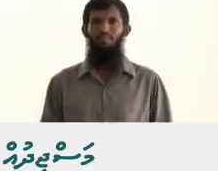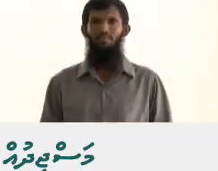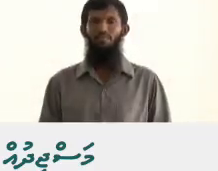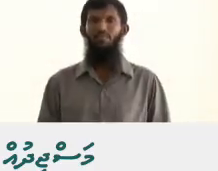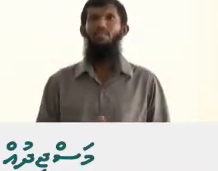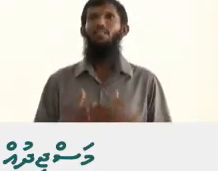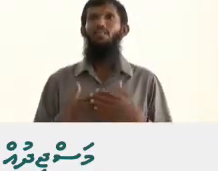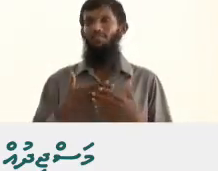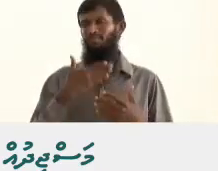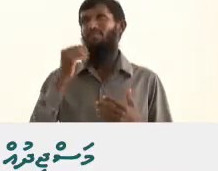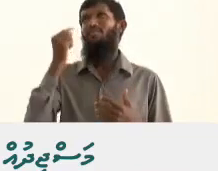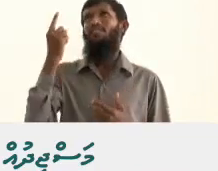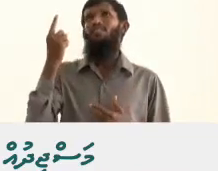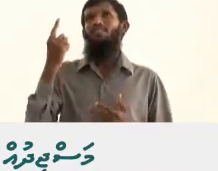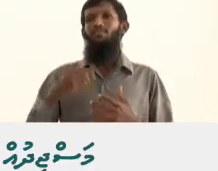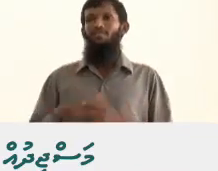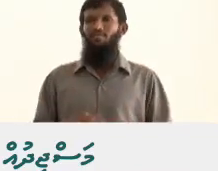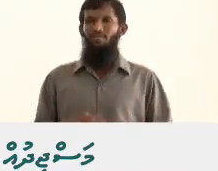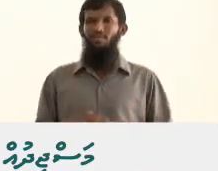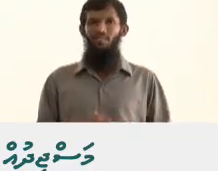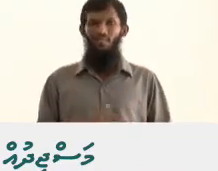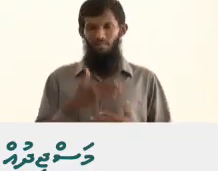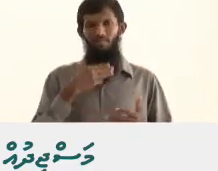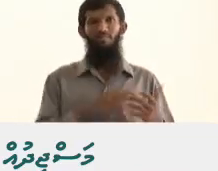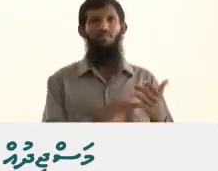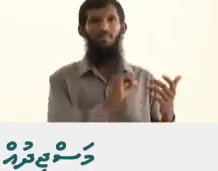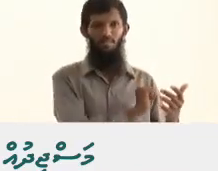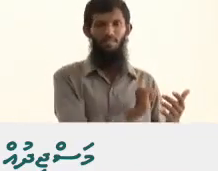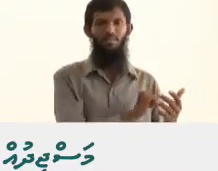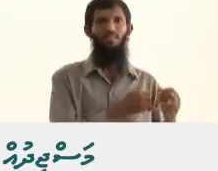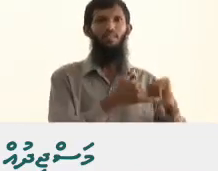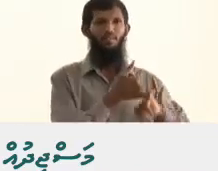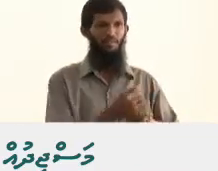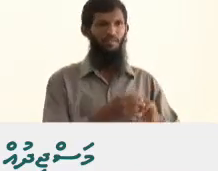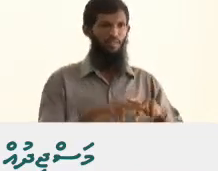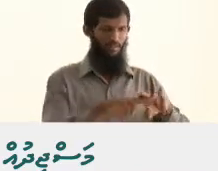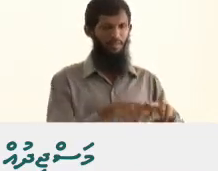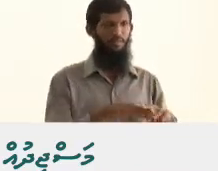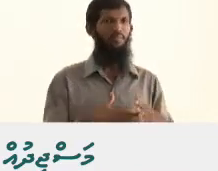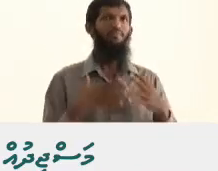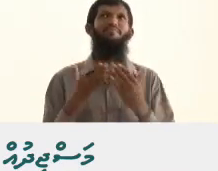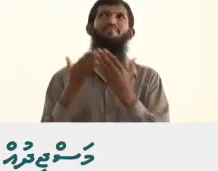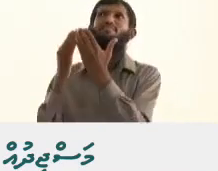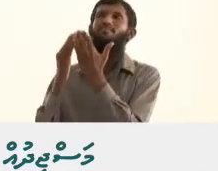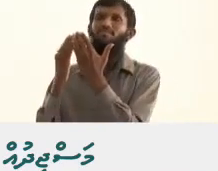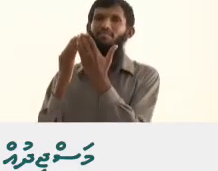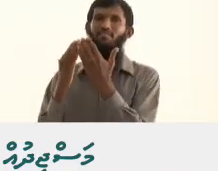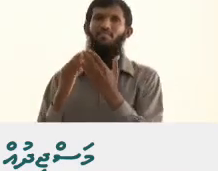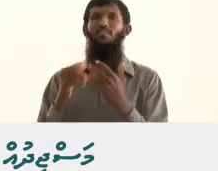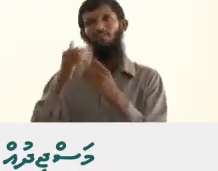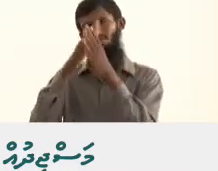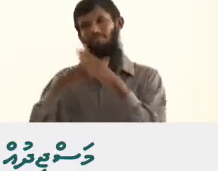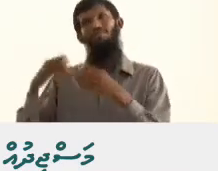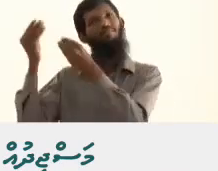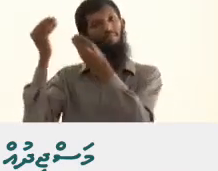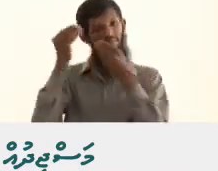في علمنگ ورسكلا ما النبي عاشا اكليك فانوگ آل واصحابنا صلوات السلام بركه